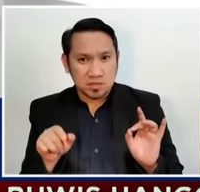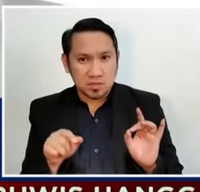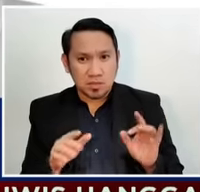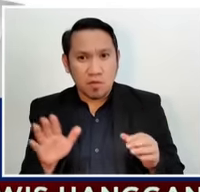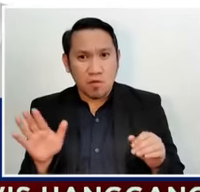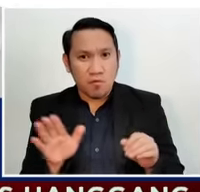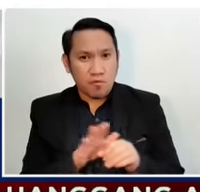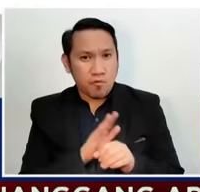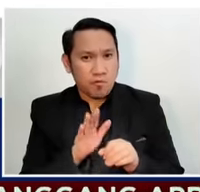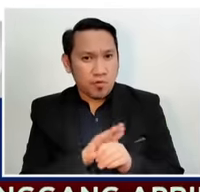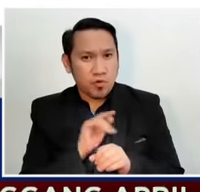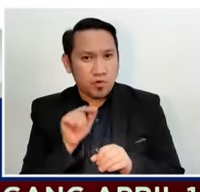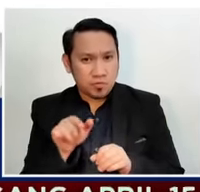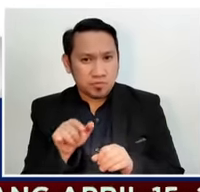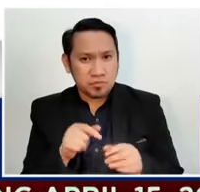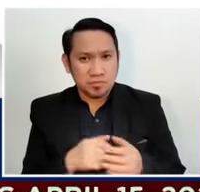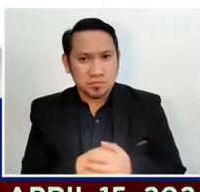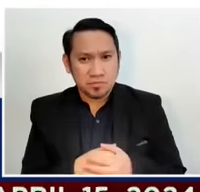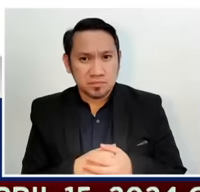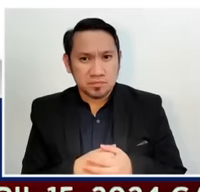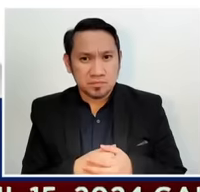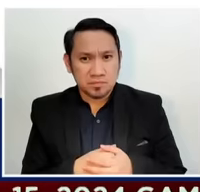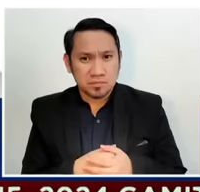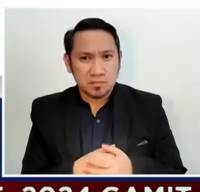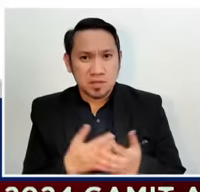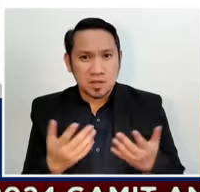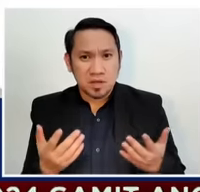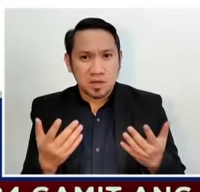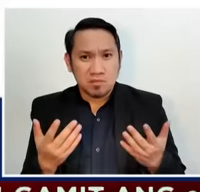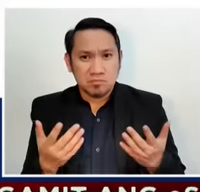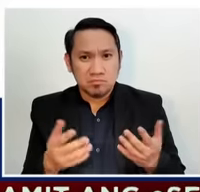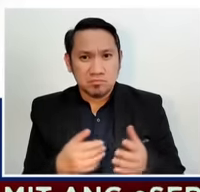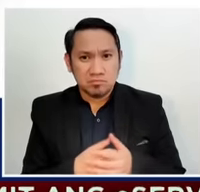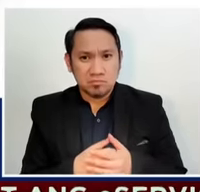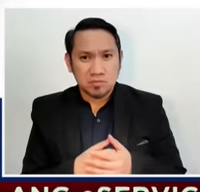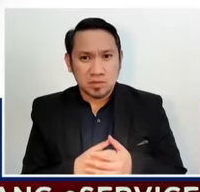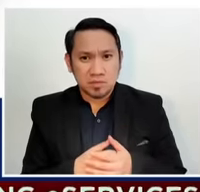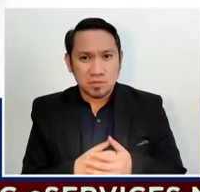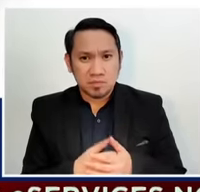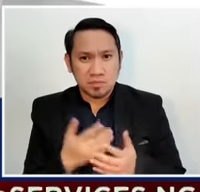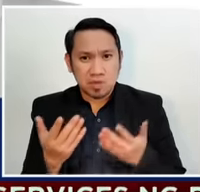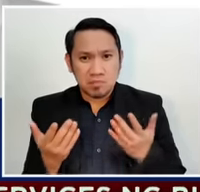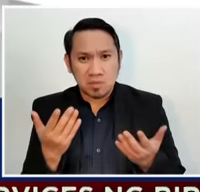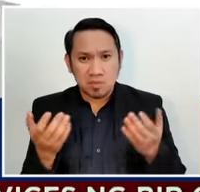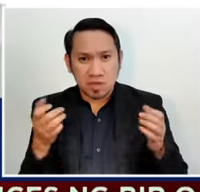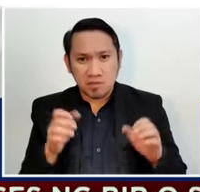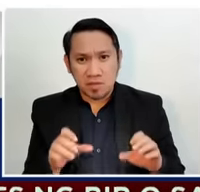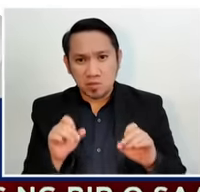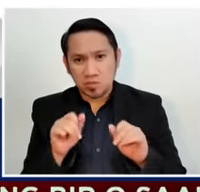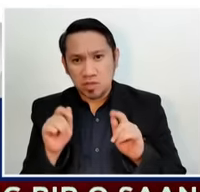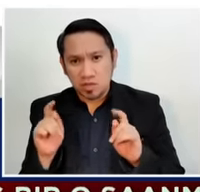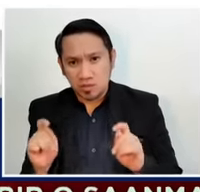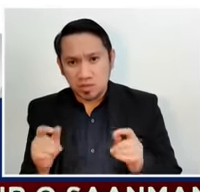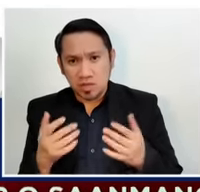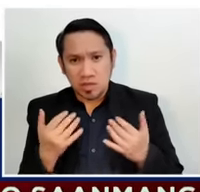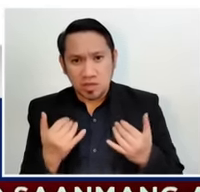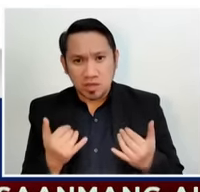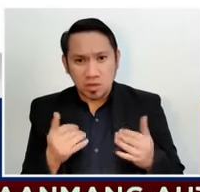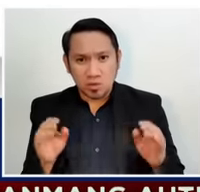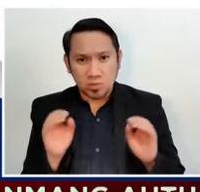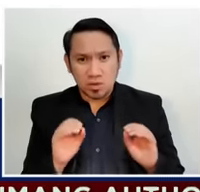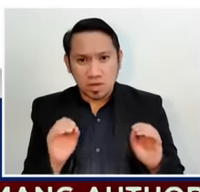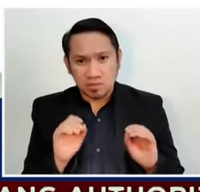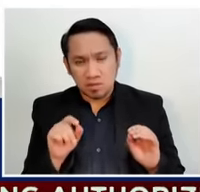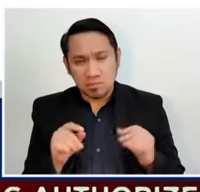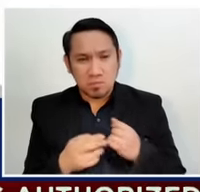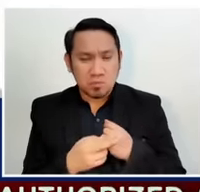bandang paparating sa residential ko na pinagkaroon. Marami kang event ng Thursday and Saturday. So para ngayon, ala na, punuhan na talaga. Sa